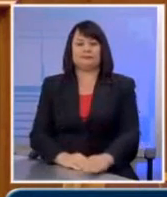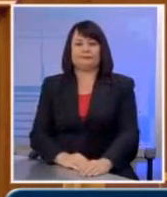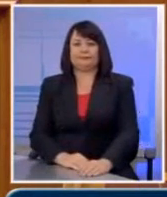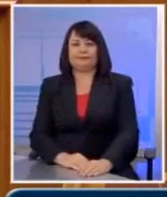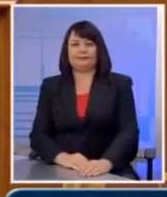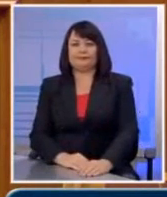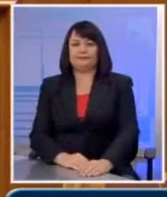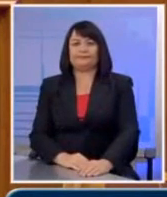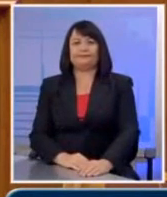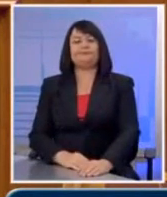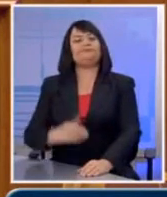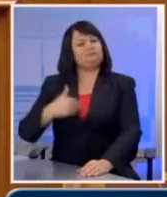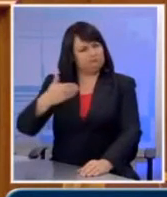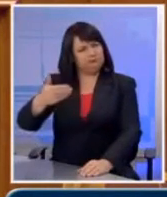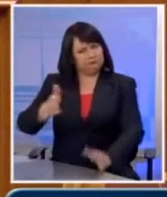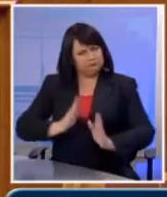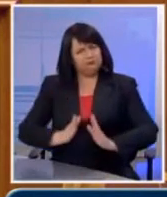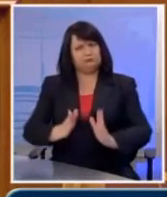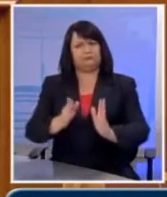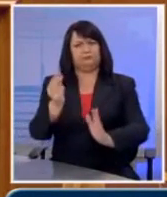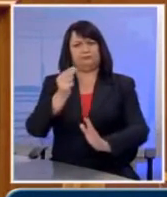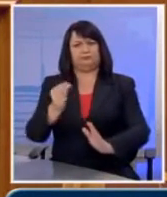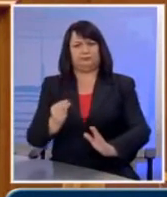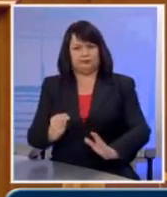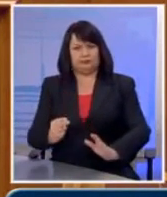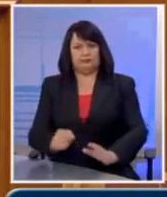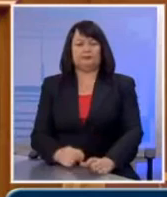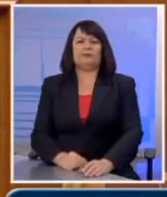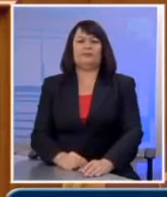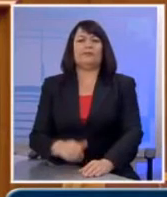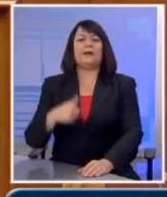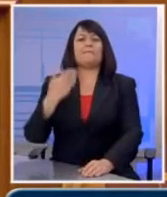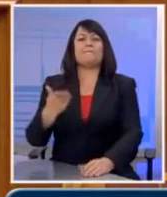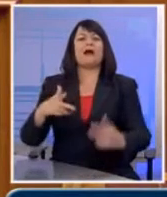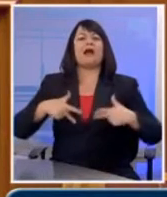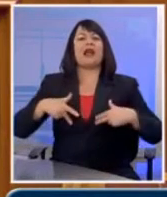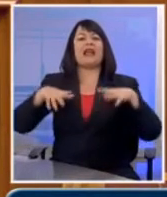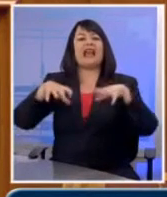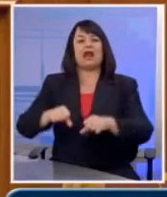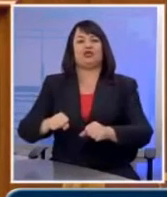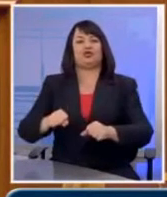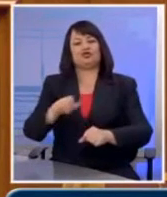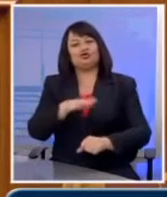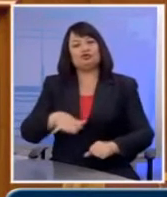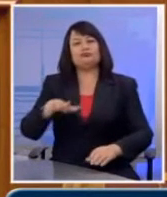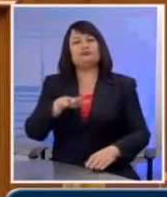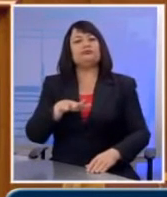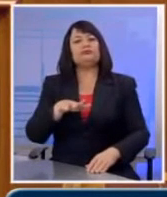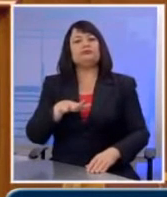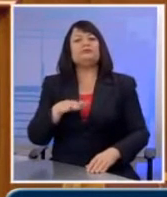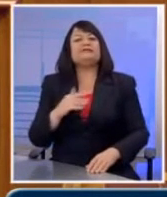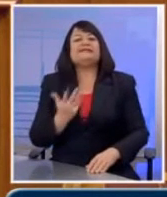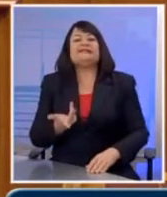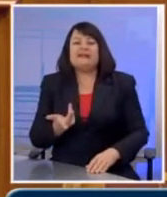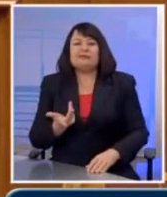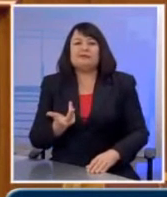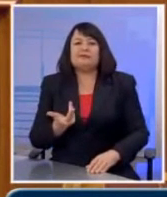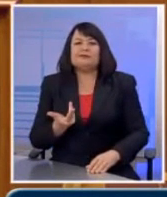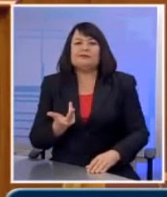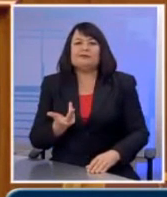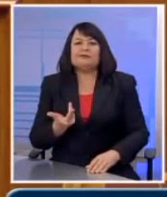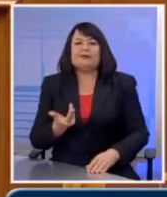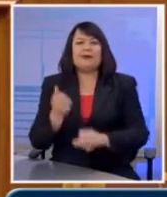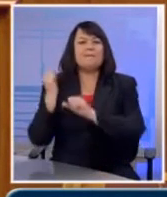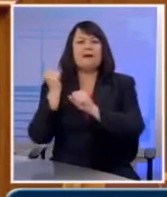Να προχωρήσουμε και παραπέρα. Το παρακράτος δεν είναι αυτό που καθαίρεσε τον Γιώργο